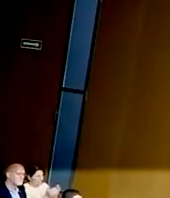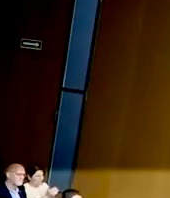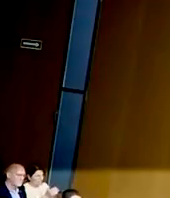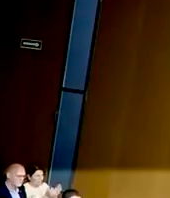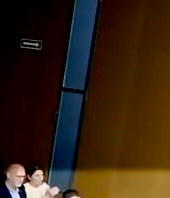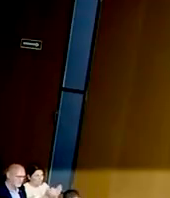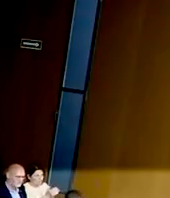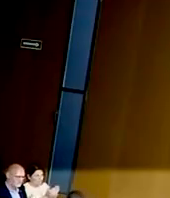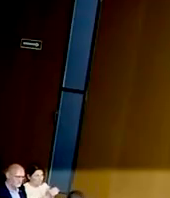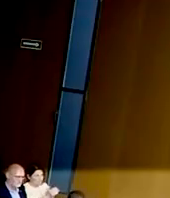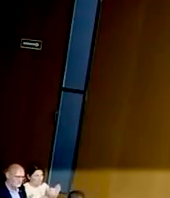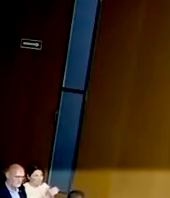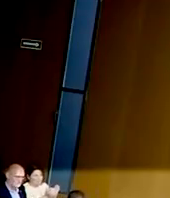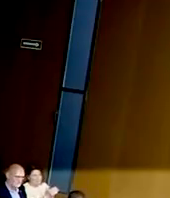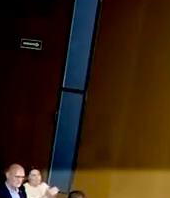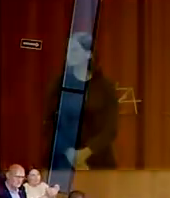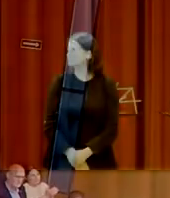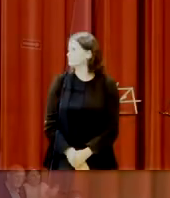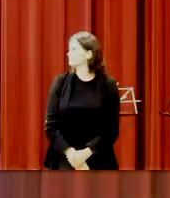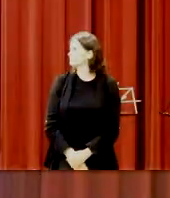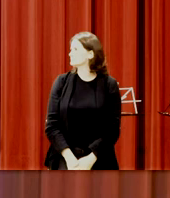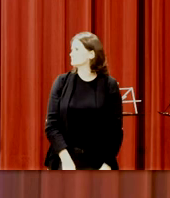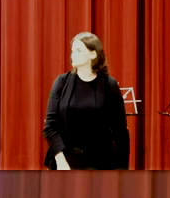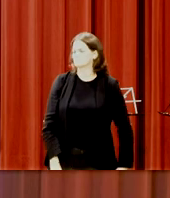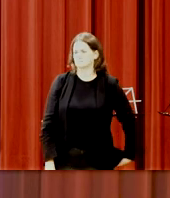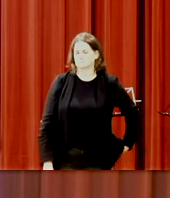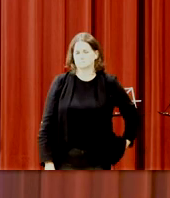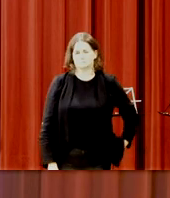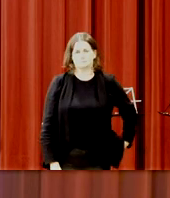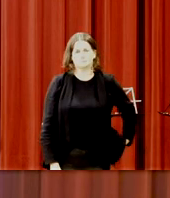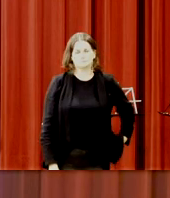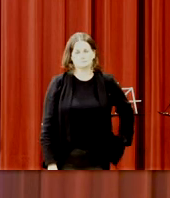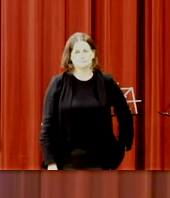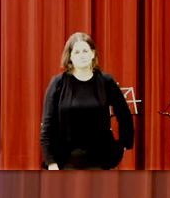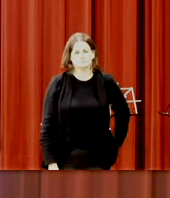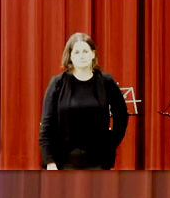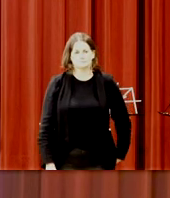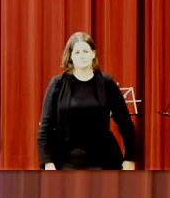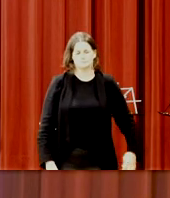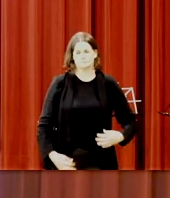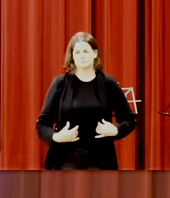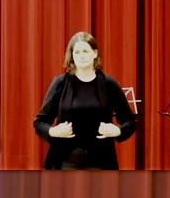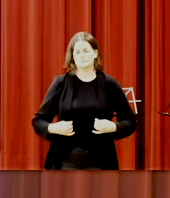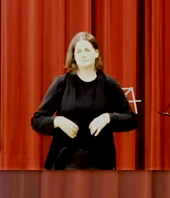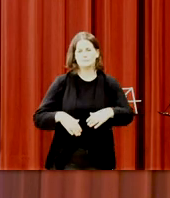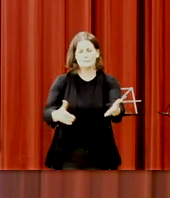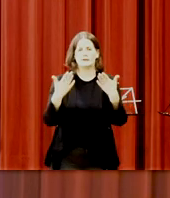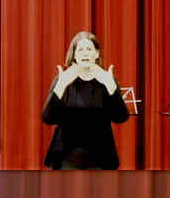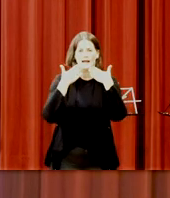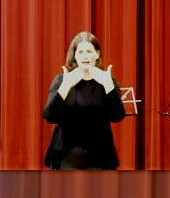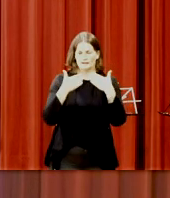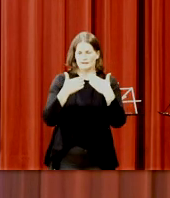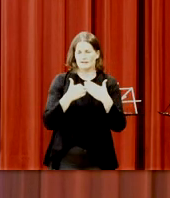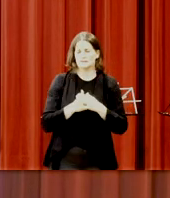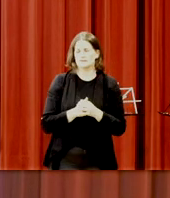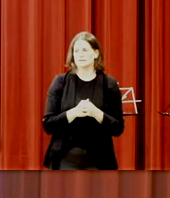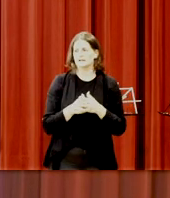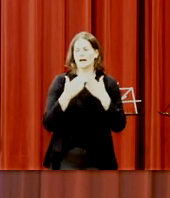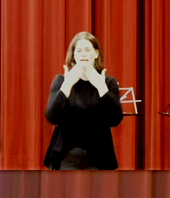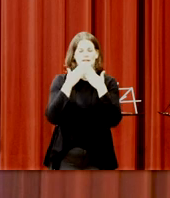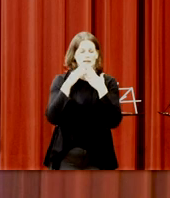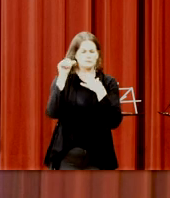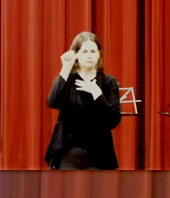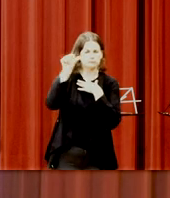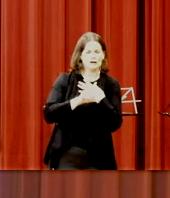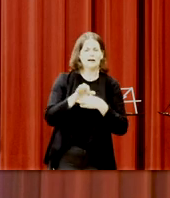Agraïts per les paraules del senyor Josep Poblet Tous. Moment ara, a continuació, per escoltar la senyora